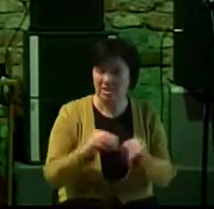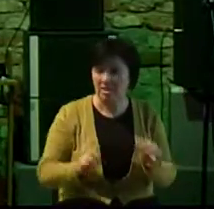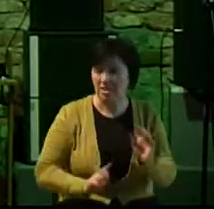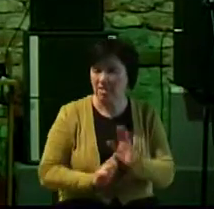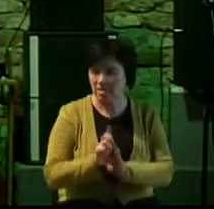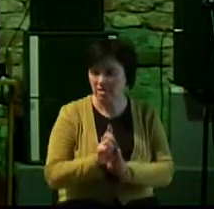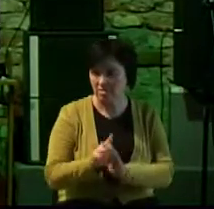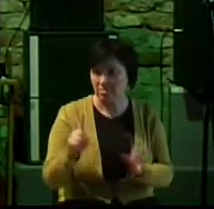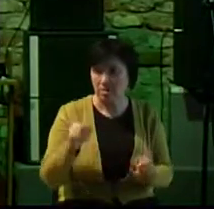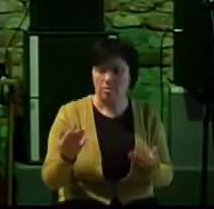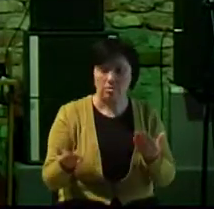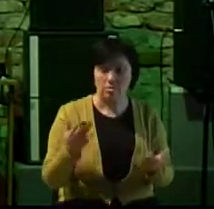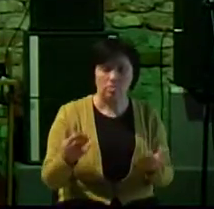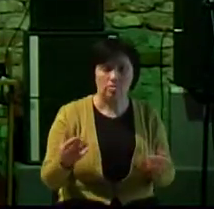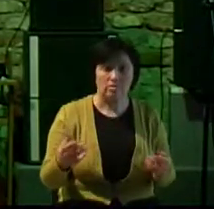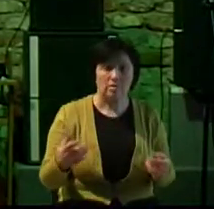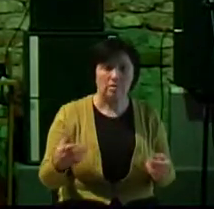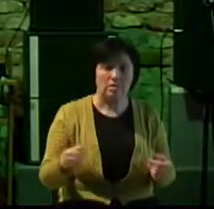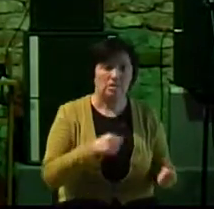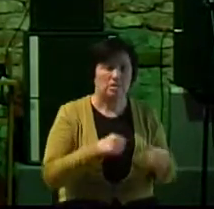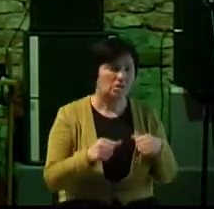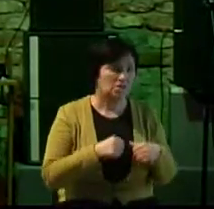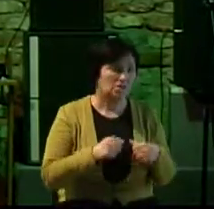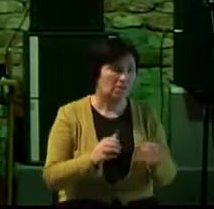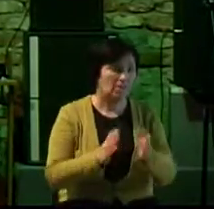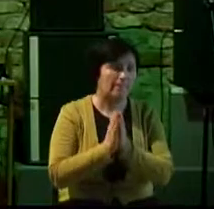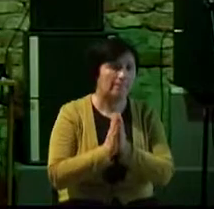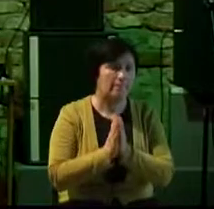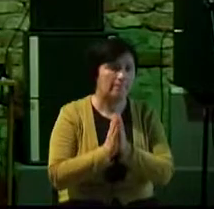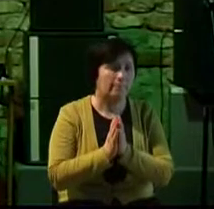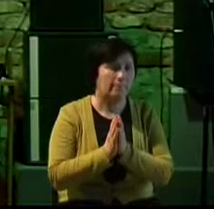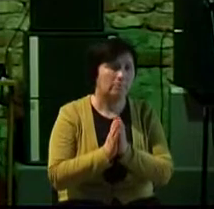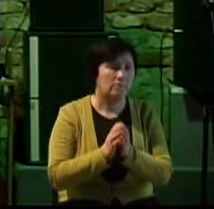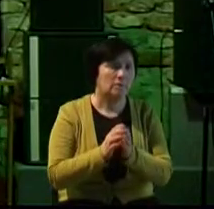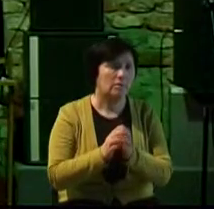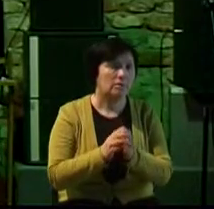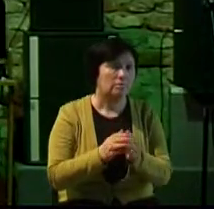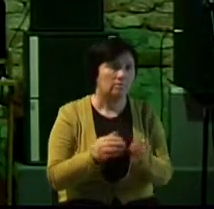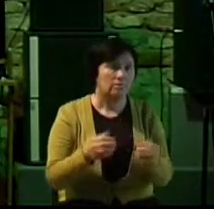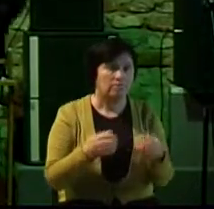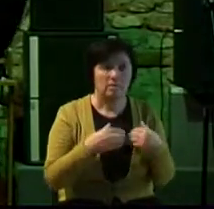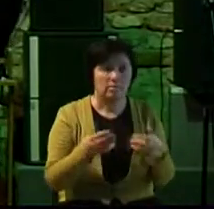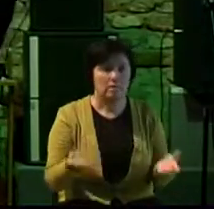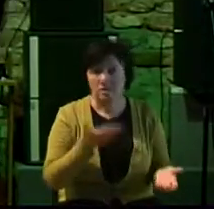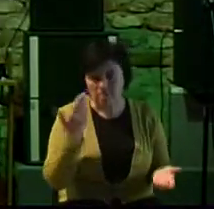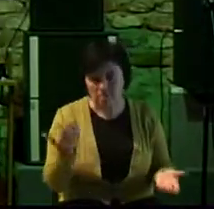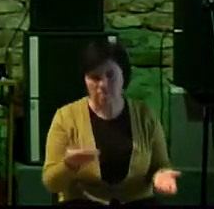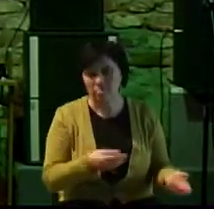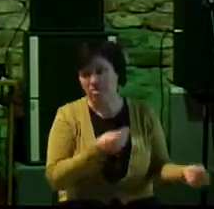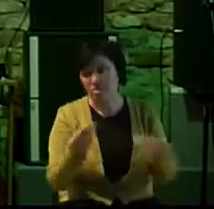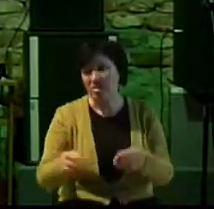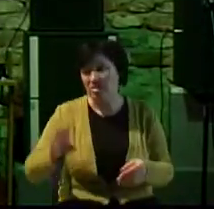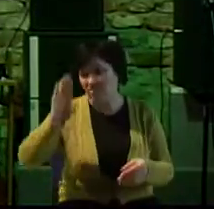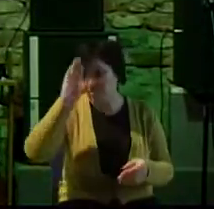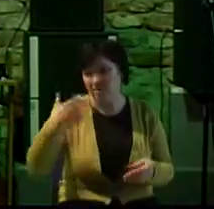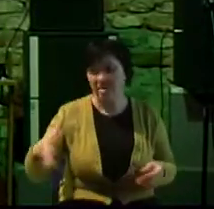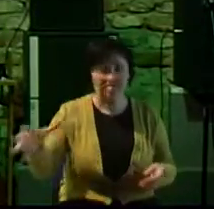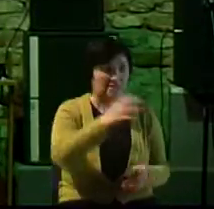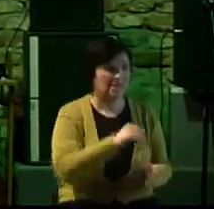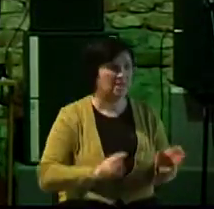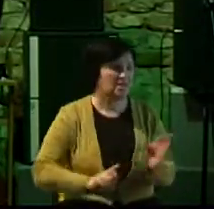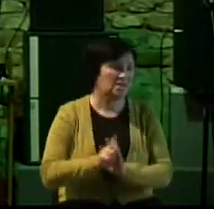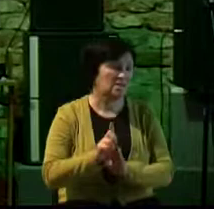что, согрешая, мы также приносим определенный вред и для церкви. Хочу рассказать одну историю, которая,